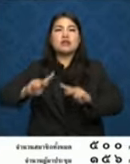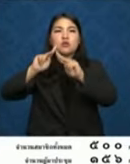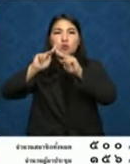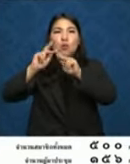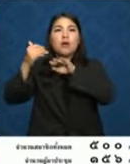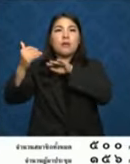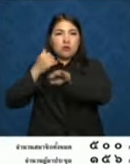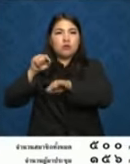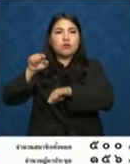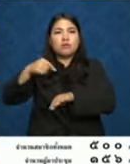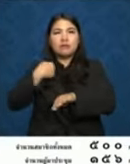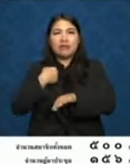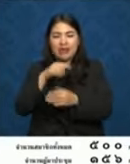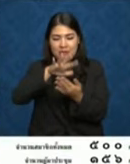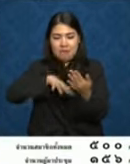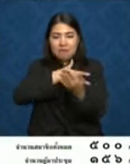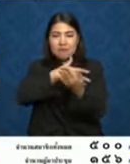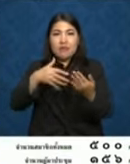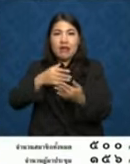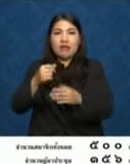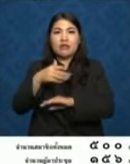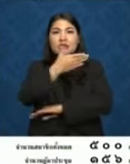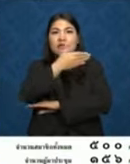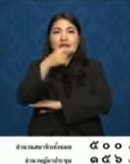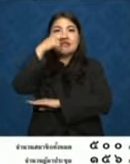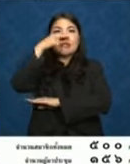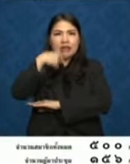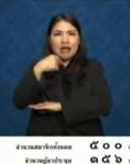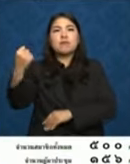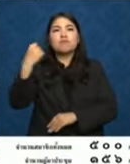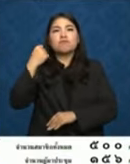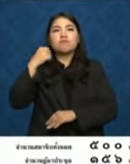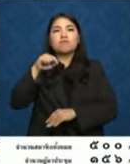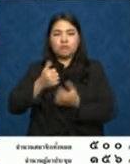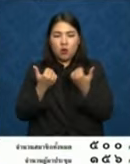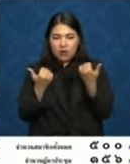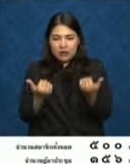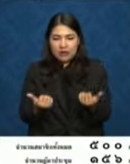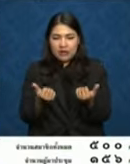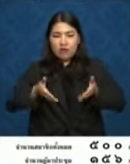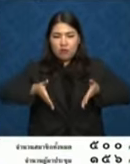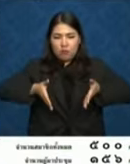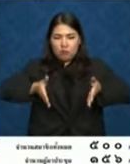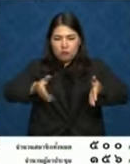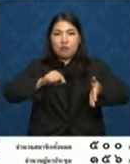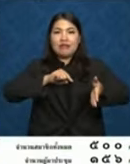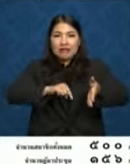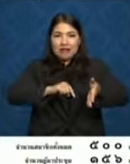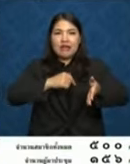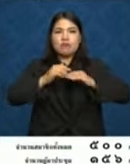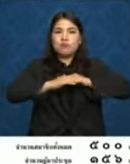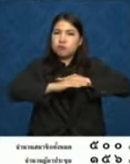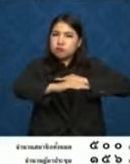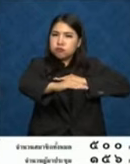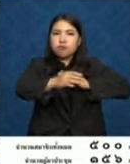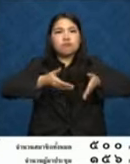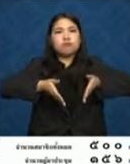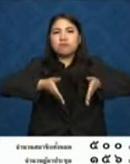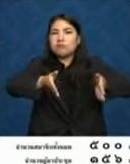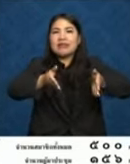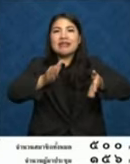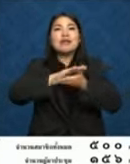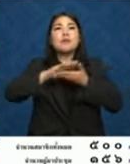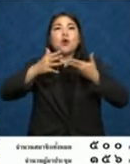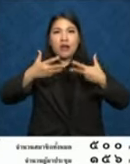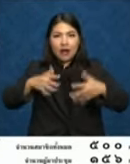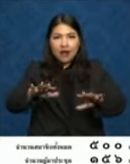การไทยเข้มแข็งสาขาการขนส่งซึ่งในปัจจุบันถนนเส้นนี้เสร็จเป็นที่เรียบร้อยแล้วและมีไฟส่องสว่